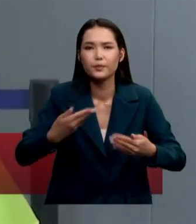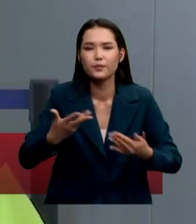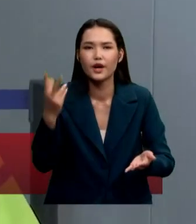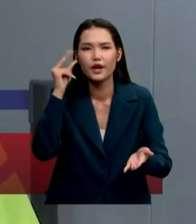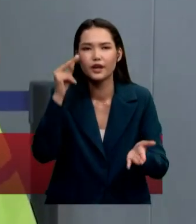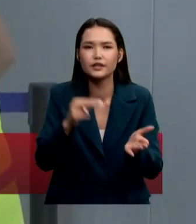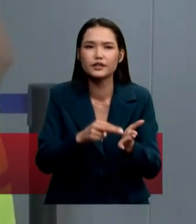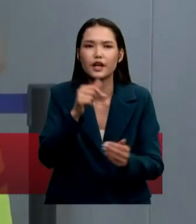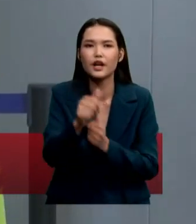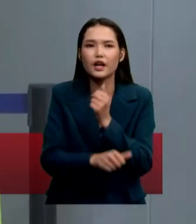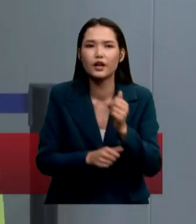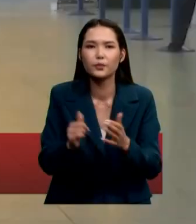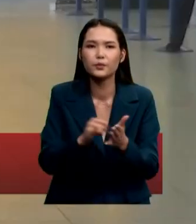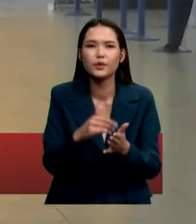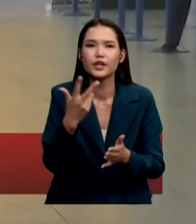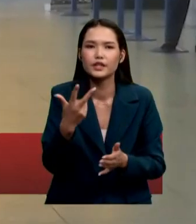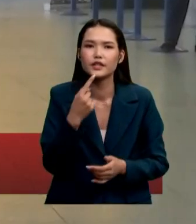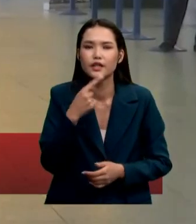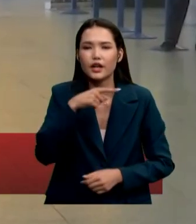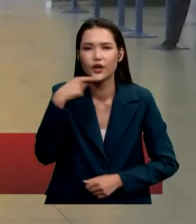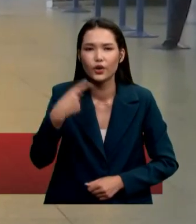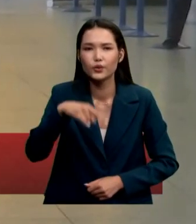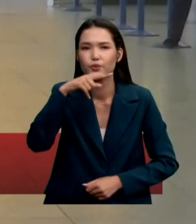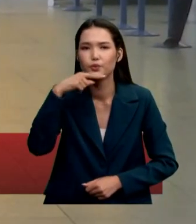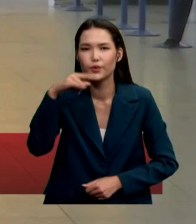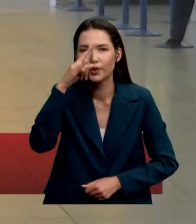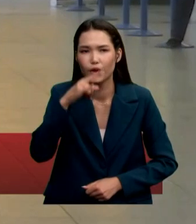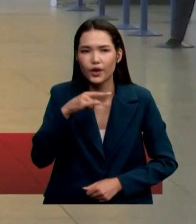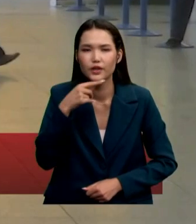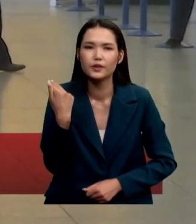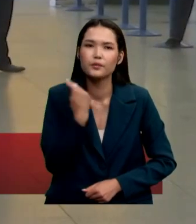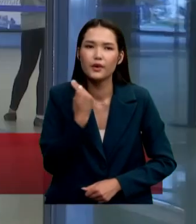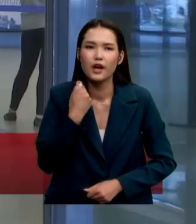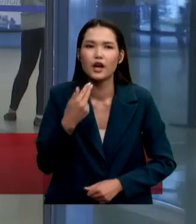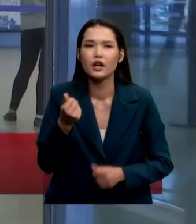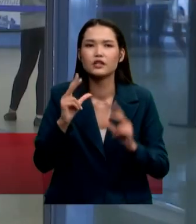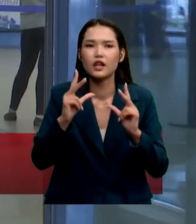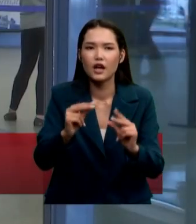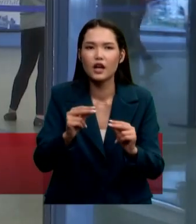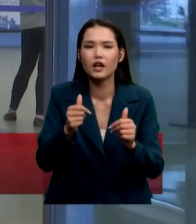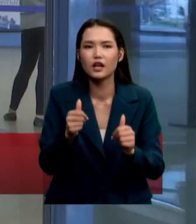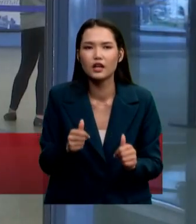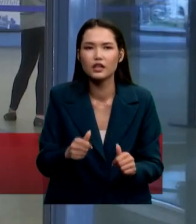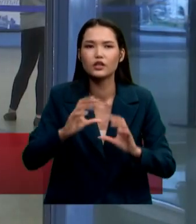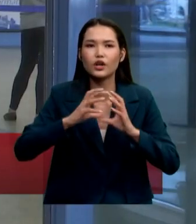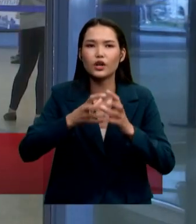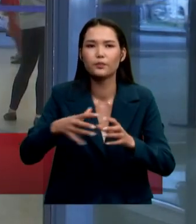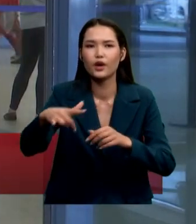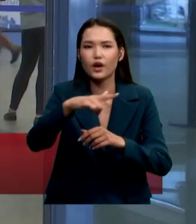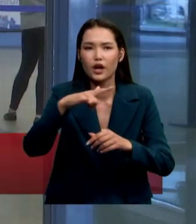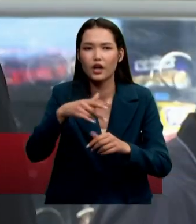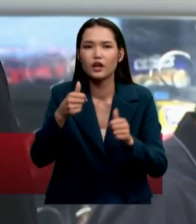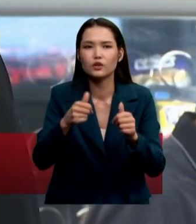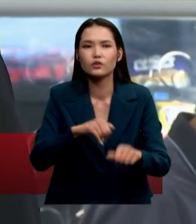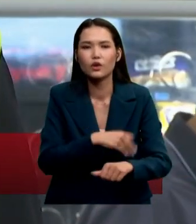цены. Материалы опубликованы на 3 языках – казахском, русском и английском. Стенды обещают повесить в терминалах международного аэропорта, а